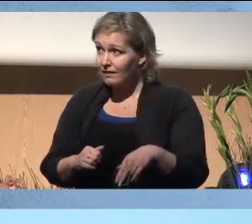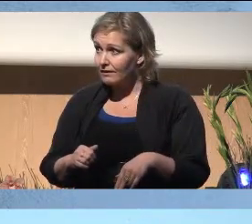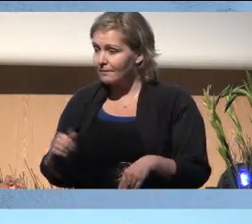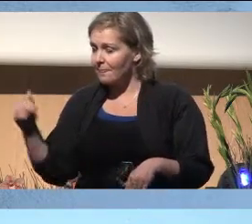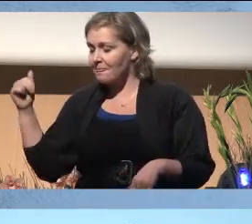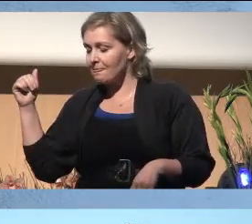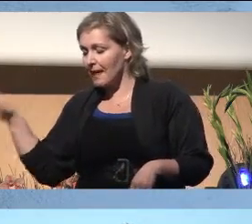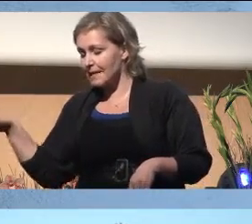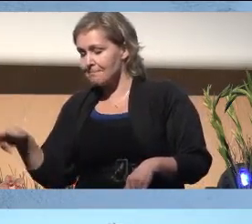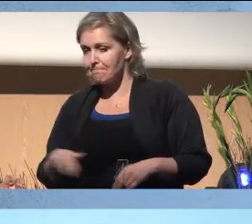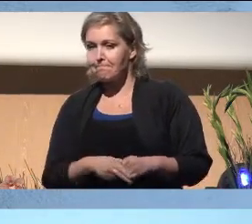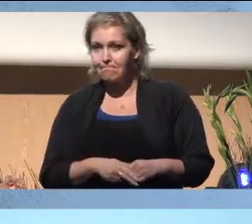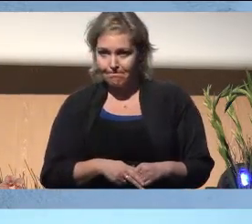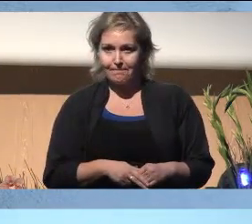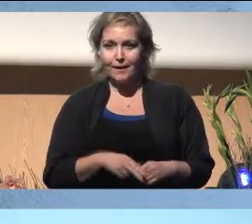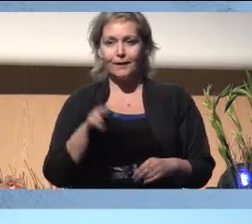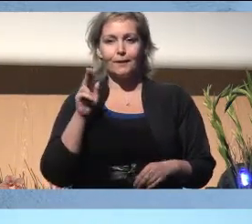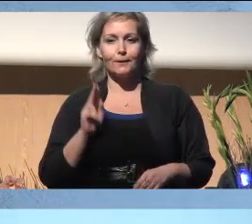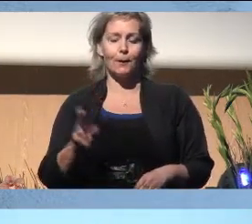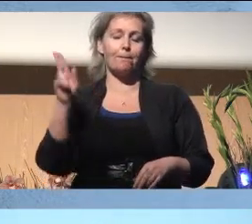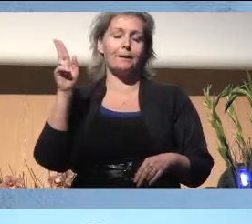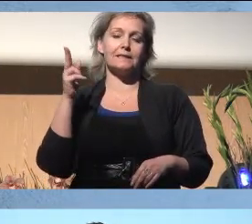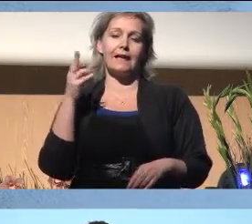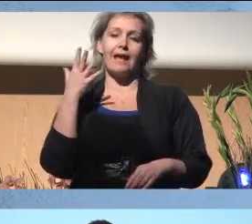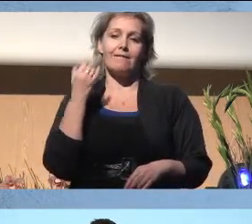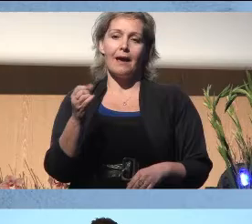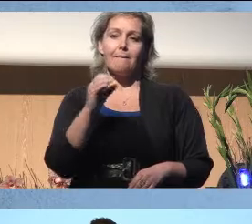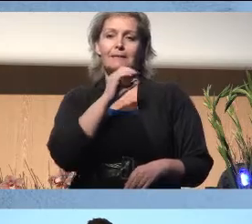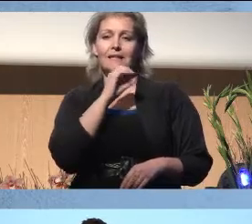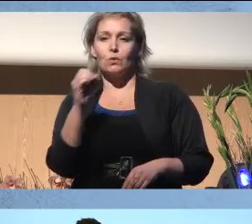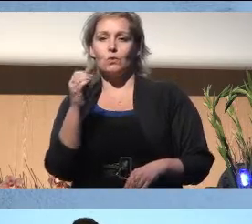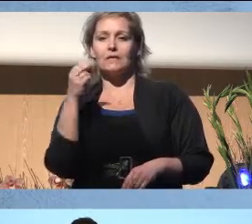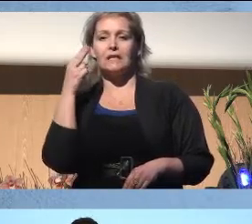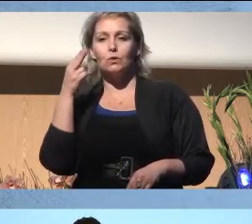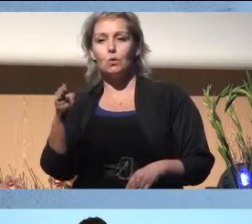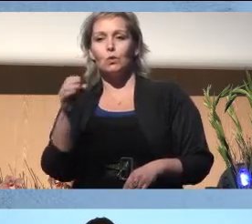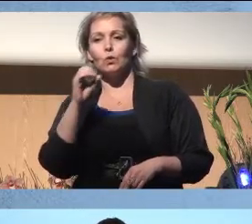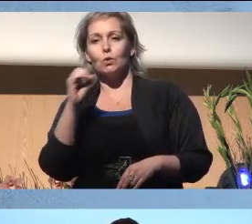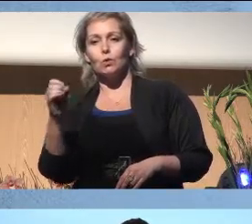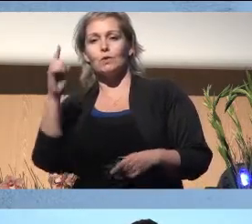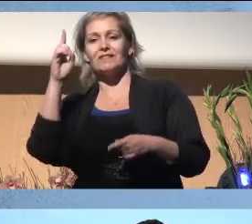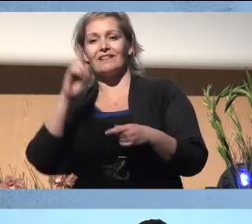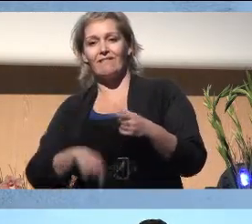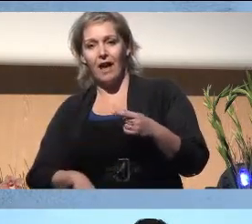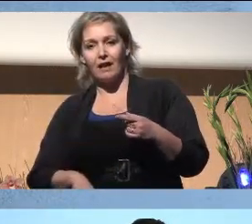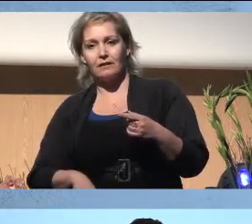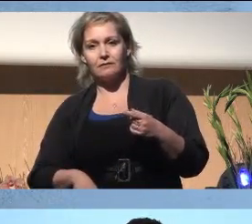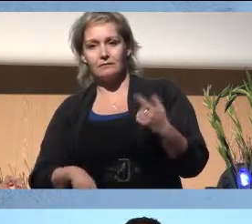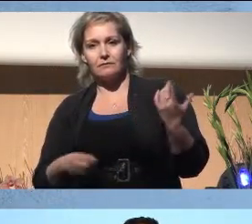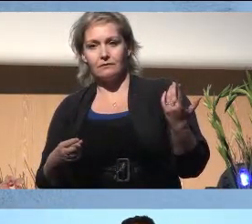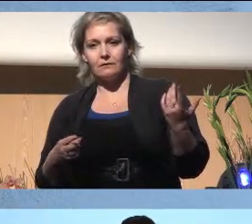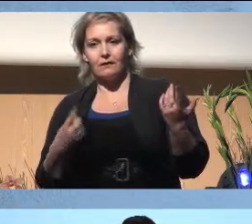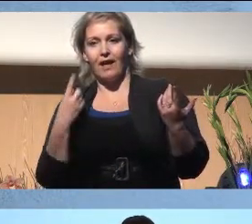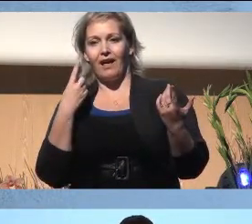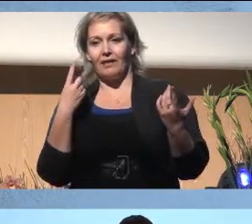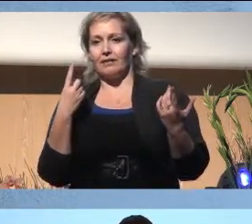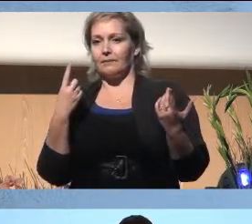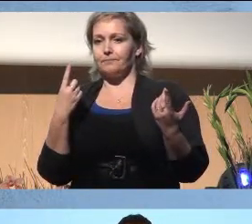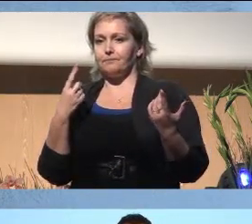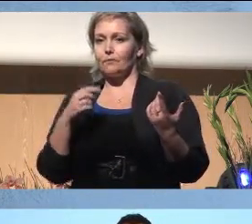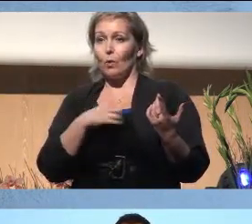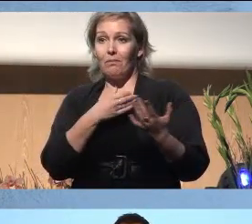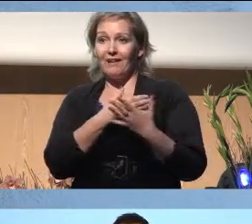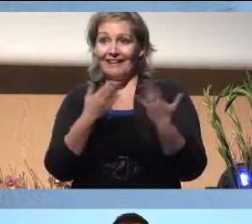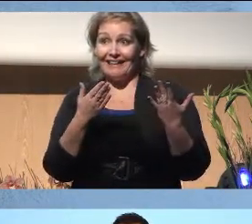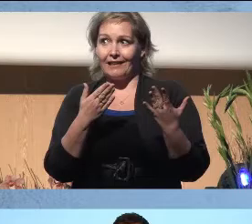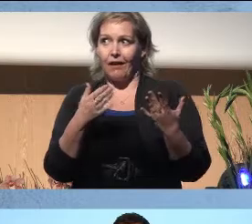Nej. Typiskt 50 000 till 200 000 fel i allting vi gör. Jag ska bara ta ett, och då hoppas